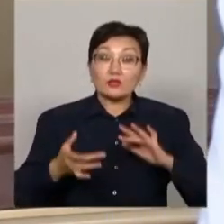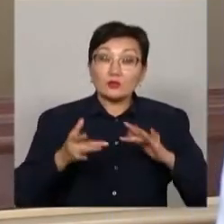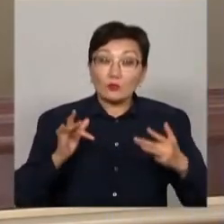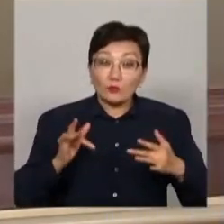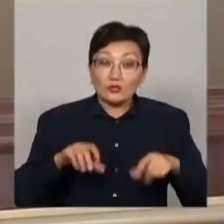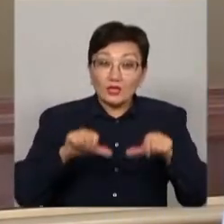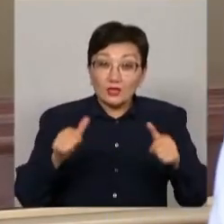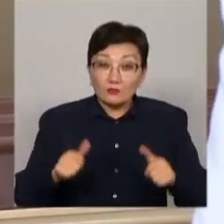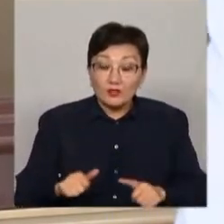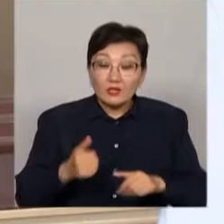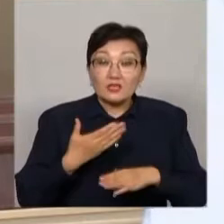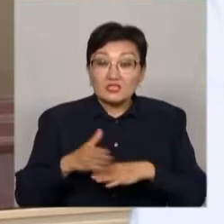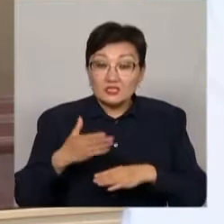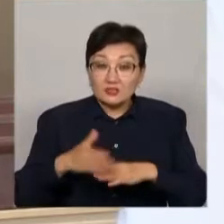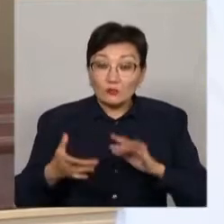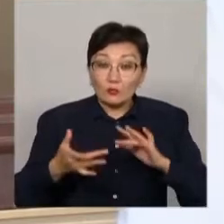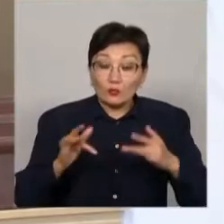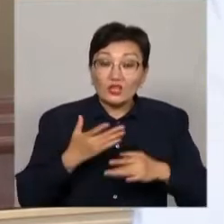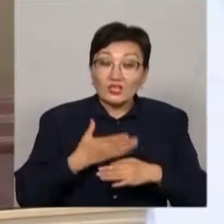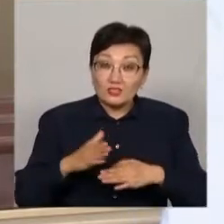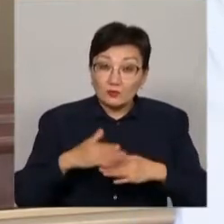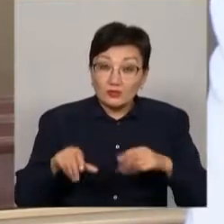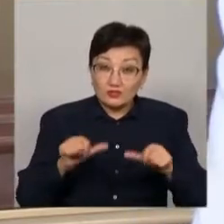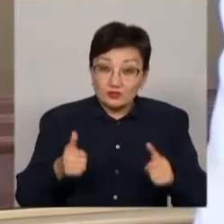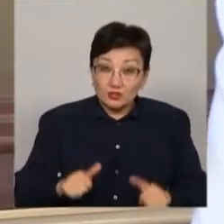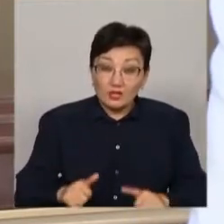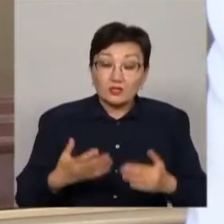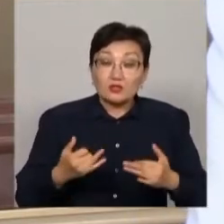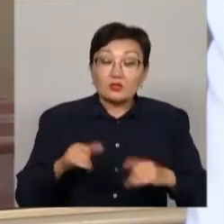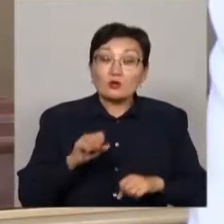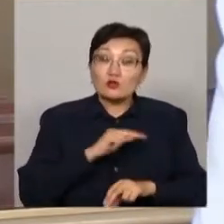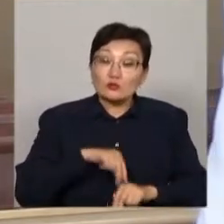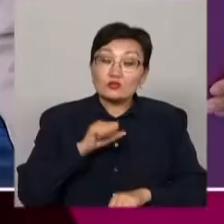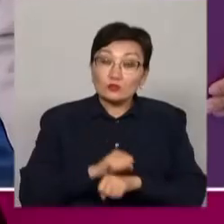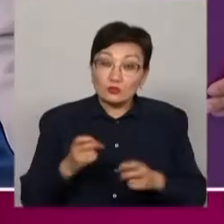займды, онлайн кредит дейміз, онлайн займ дейміз, оны қазір енді тоқтату керек.